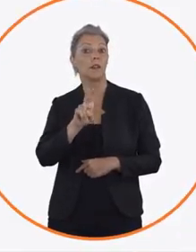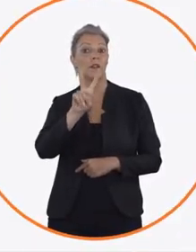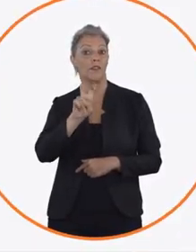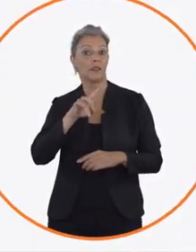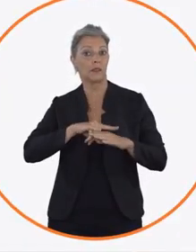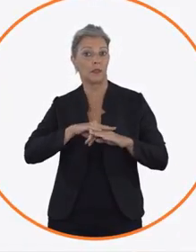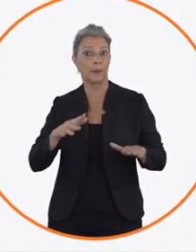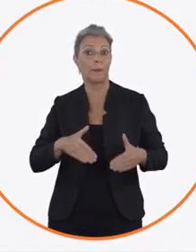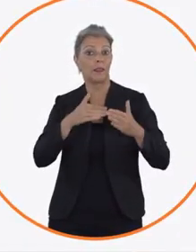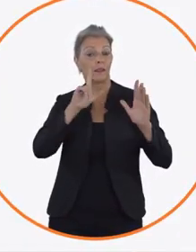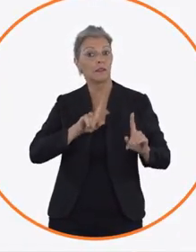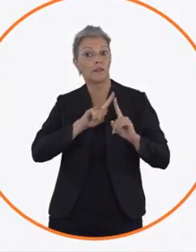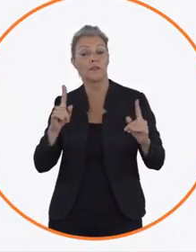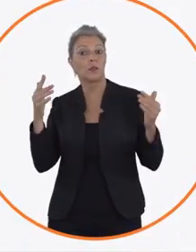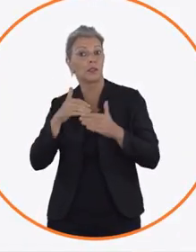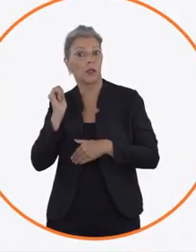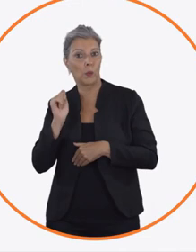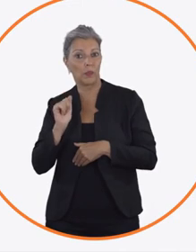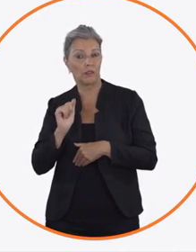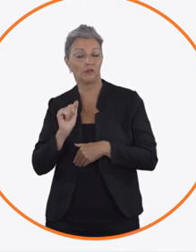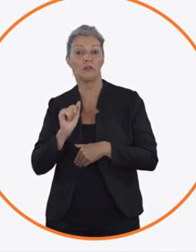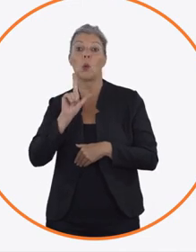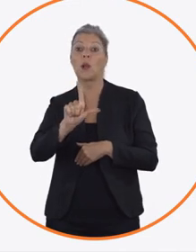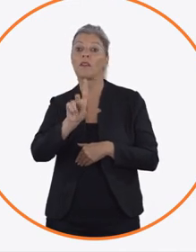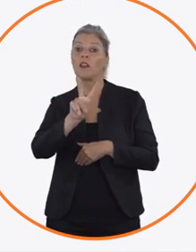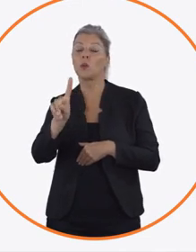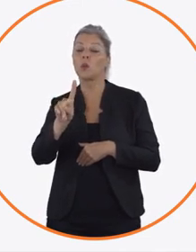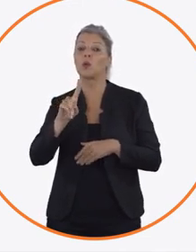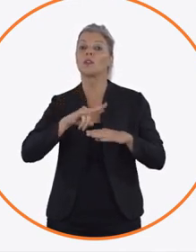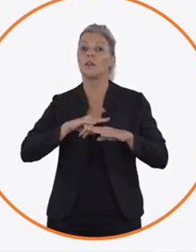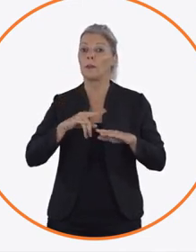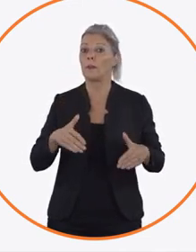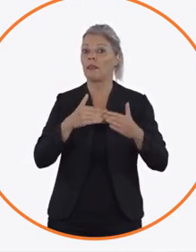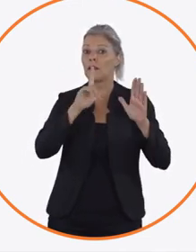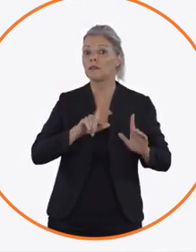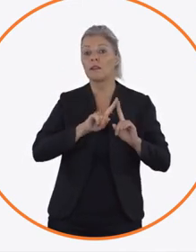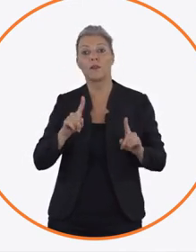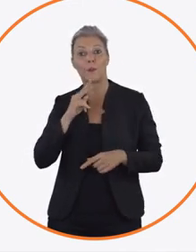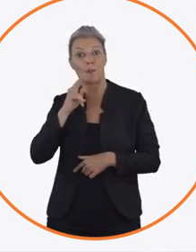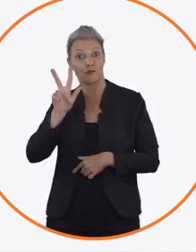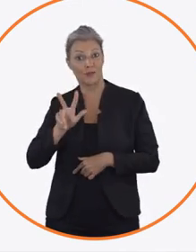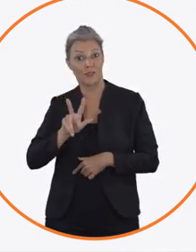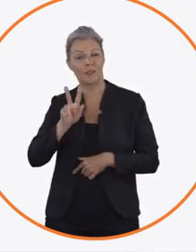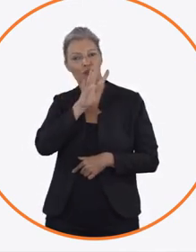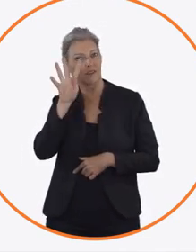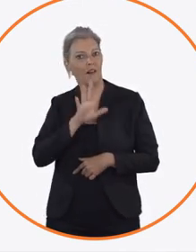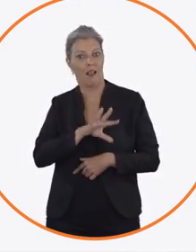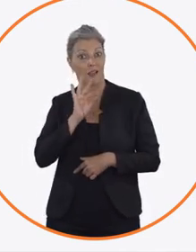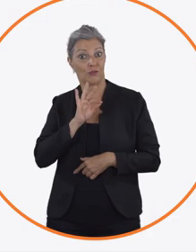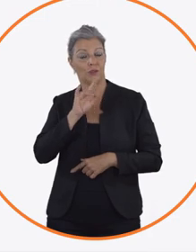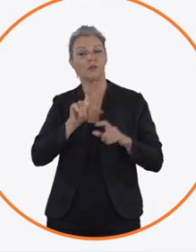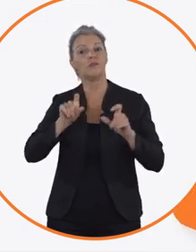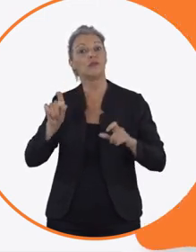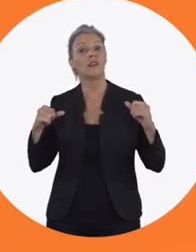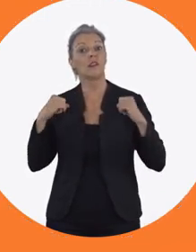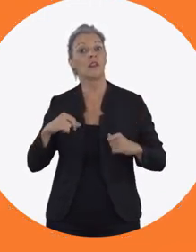Domenica 20 dalle 7 alle 23 e lunedì 21 settembre dalle 7 alle 15 i toscani eleggono il presidente della giunta regionale e il consiglio regionale.